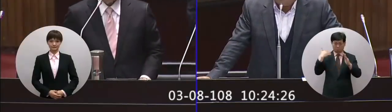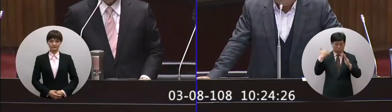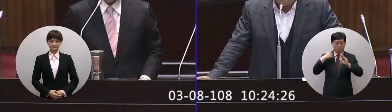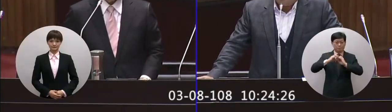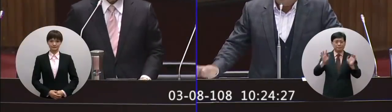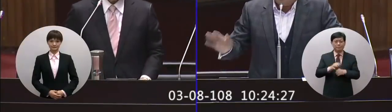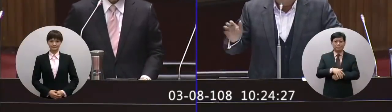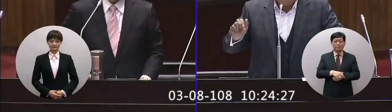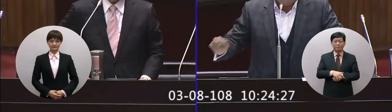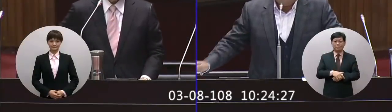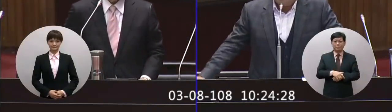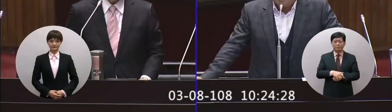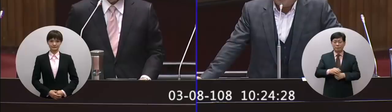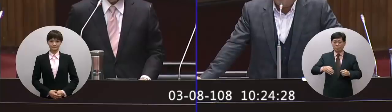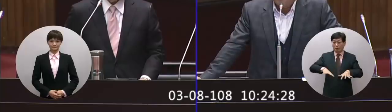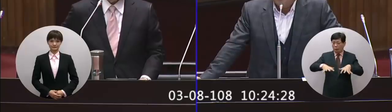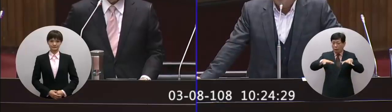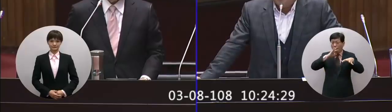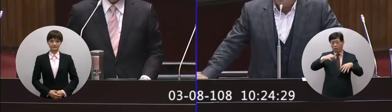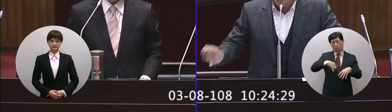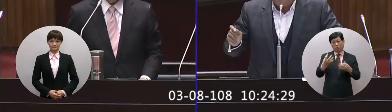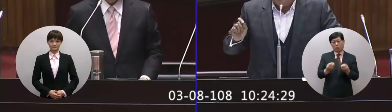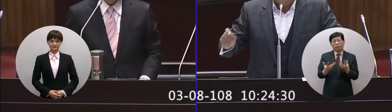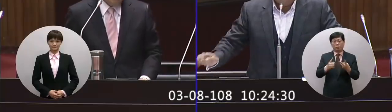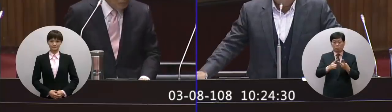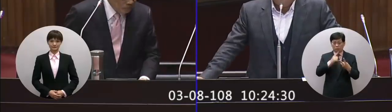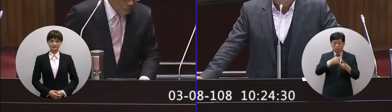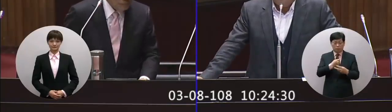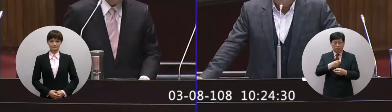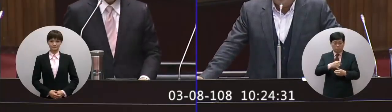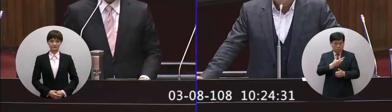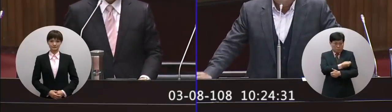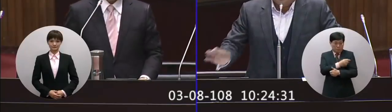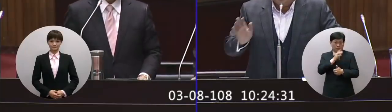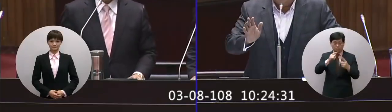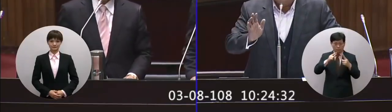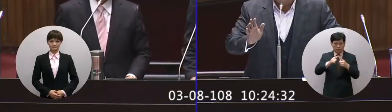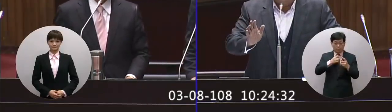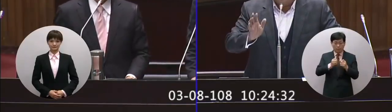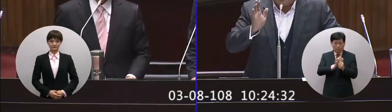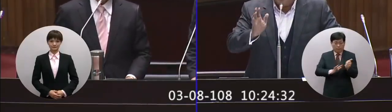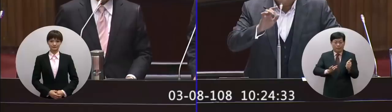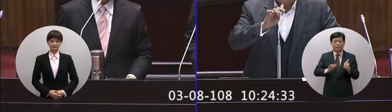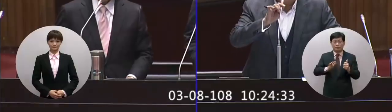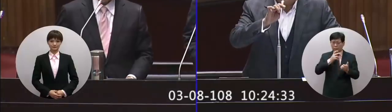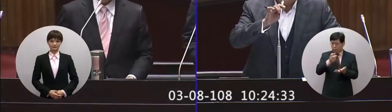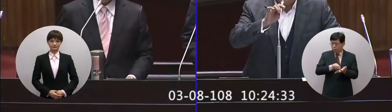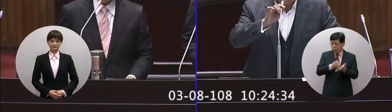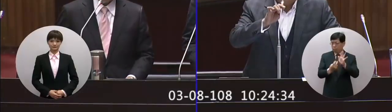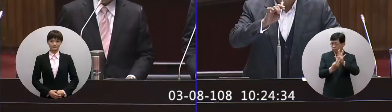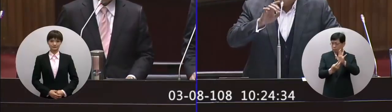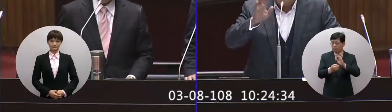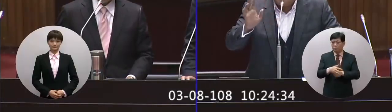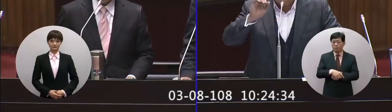经说过这个淹水是天灾，那疫苗是人祸。但是我要提醒院长，严格来说